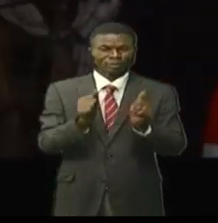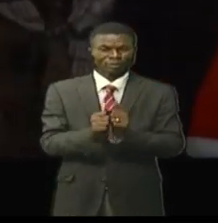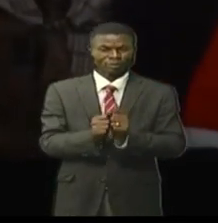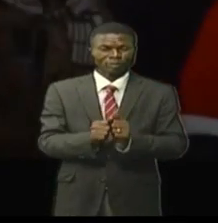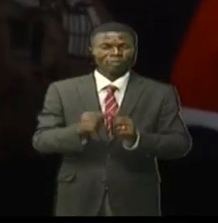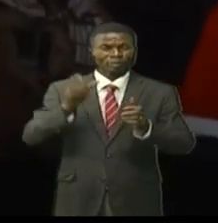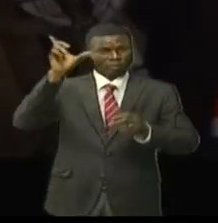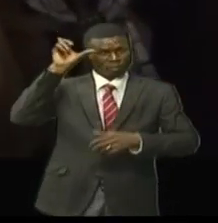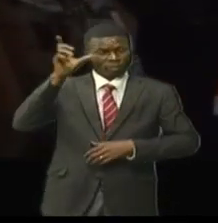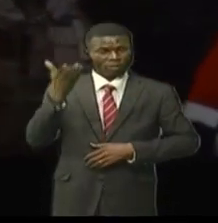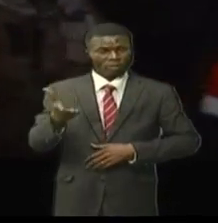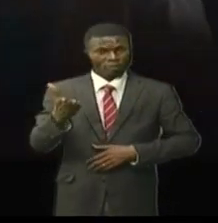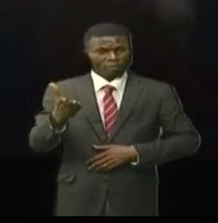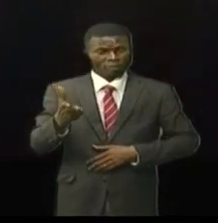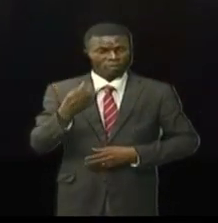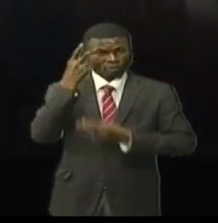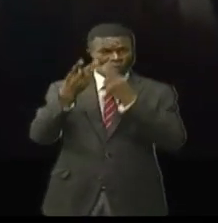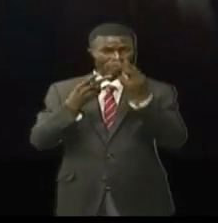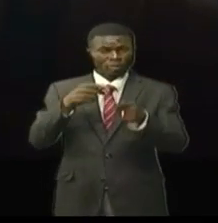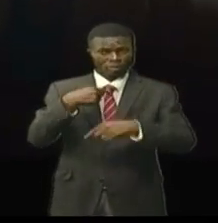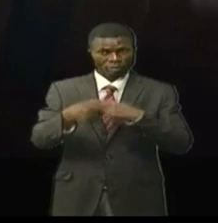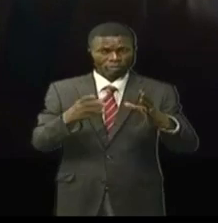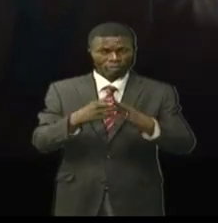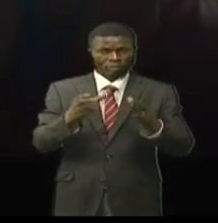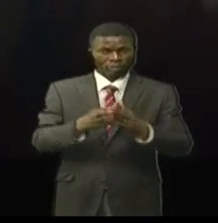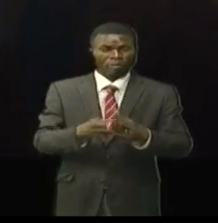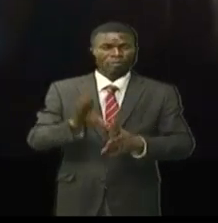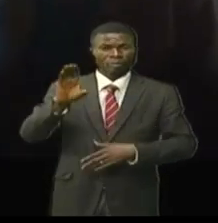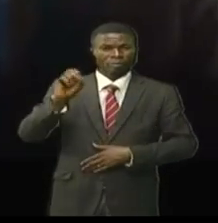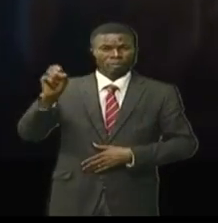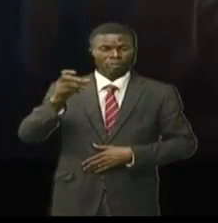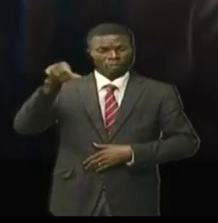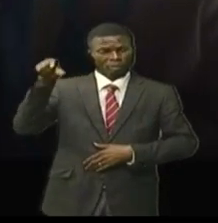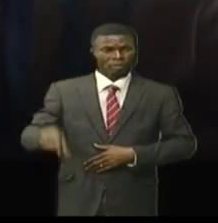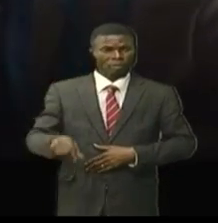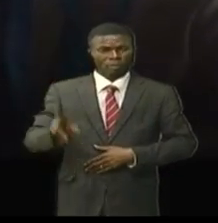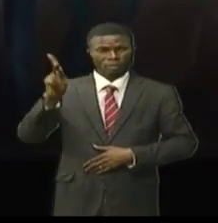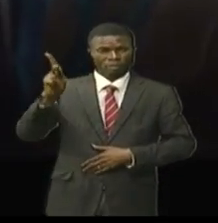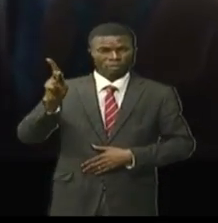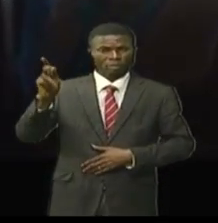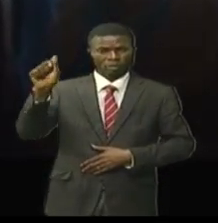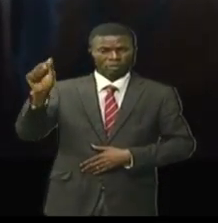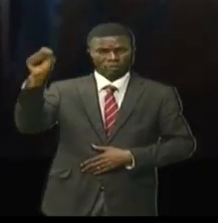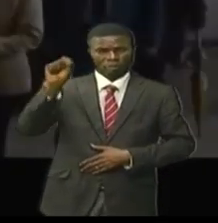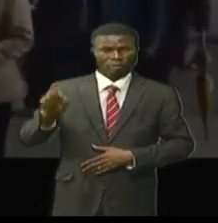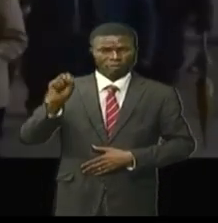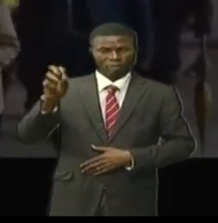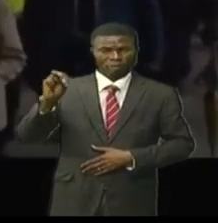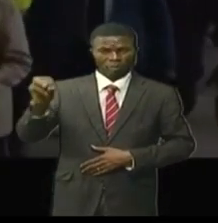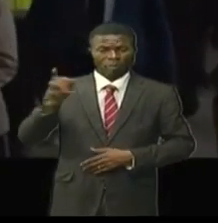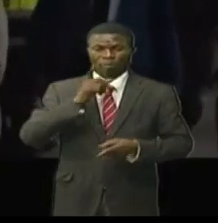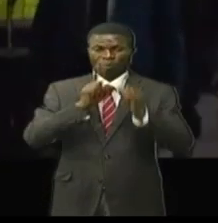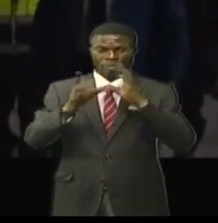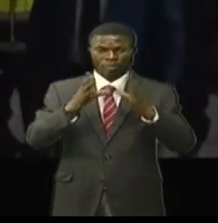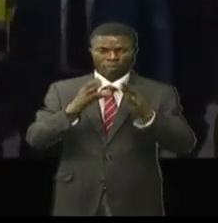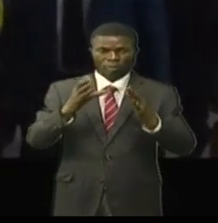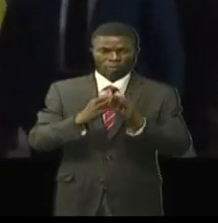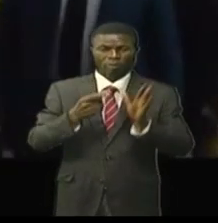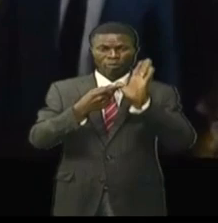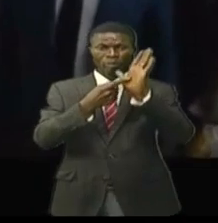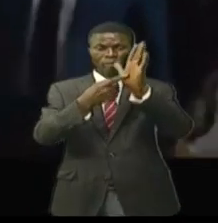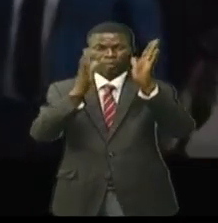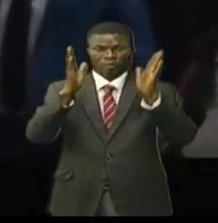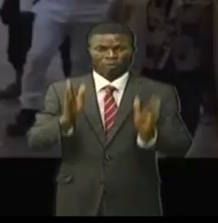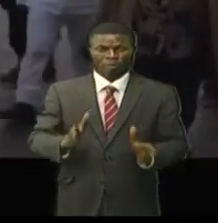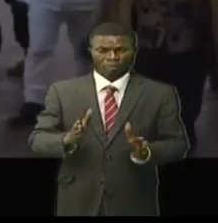Mines, Jacques Kaumba. La visite a commencé par Cédéane au quartier Kasulu dans la commune de Manika, où elle a échangé avec le représentant